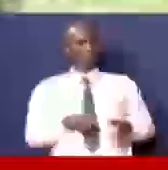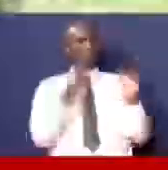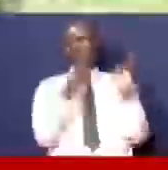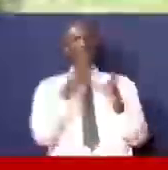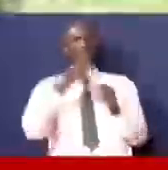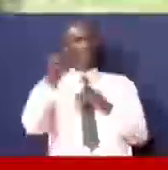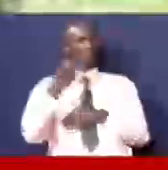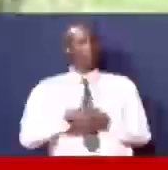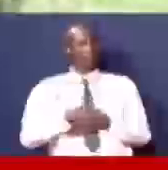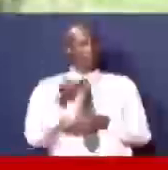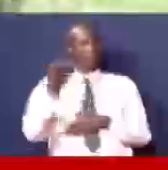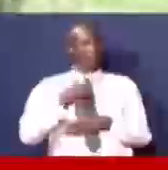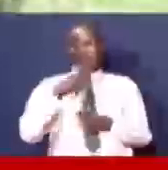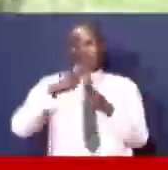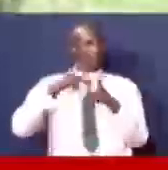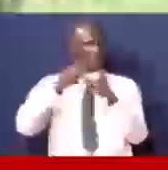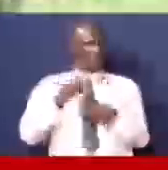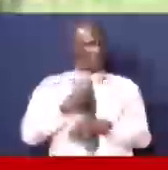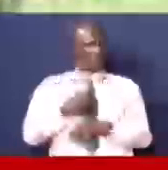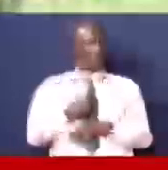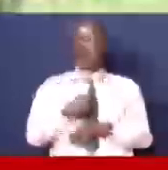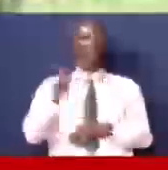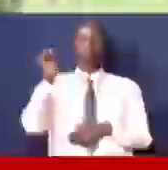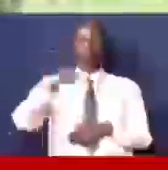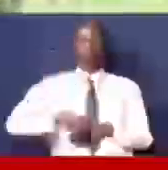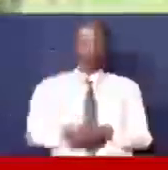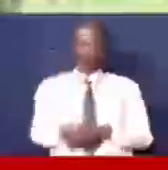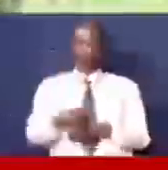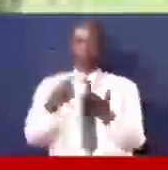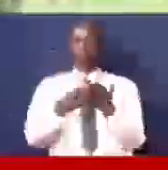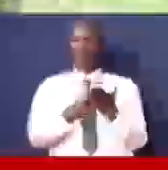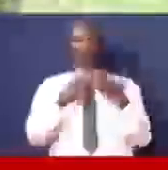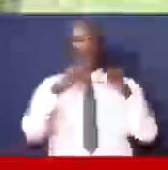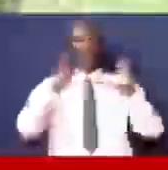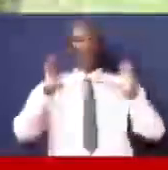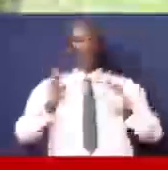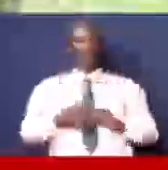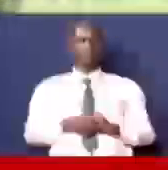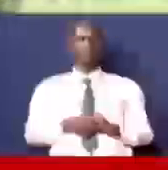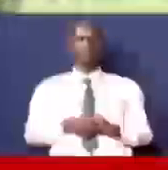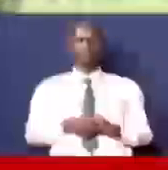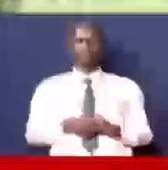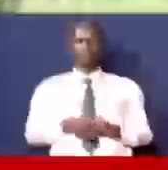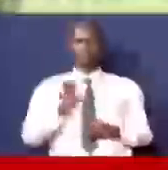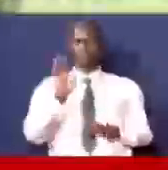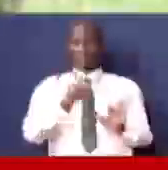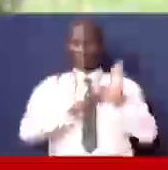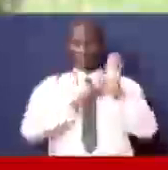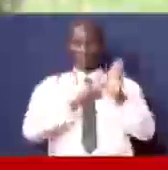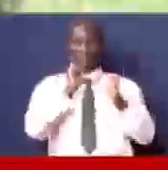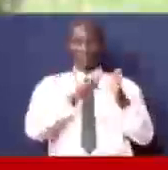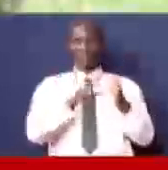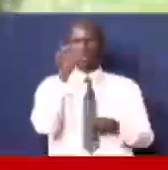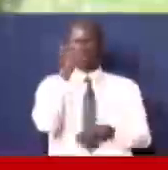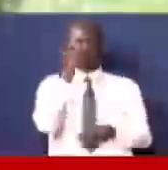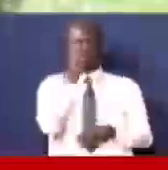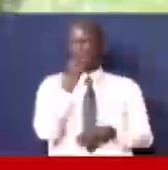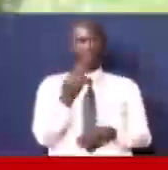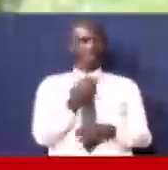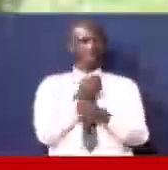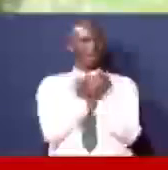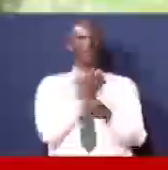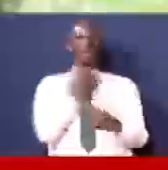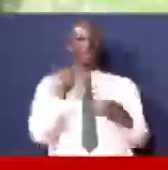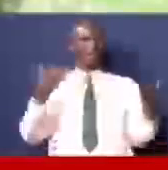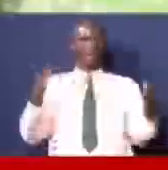tei. Kuyesi yetuai. Discussion ya adhele labu. Huko ndani ya anaenda ndakwe maendo mengi